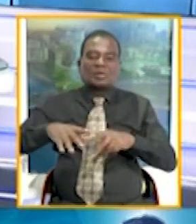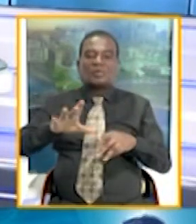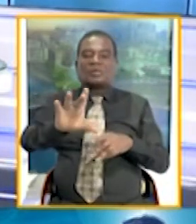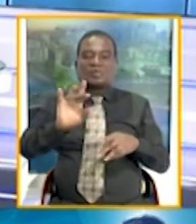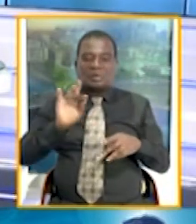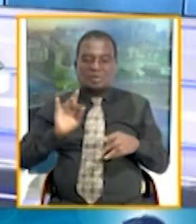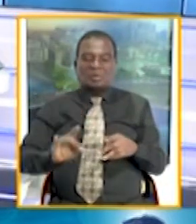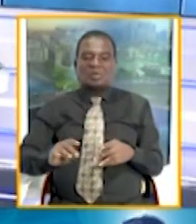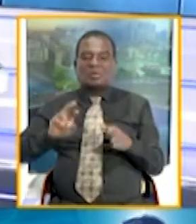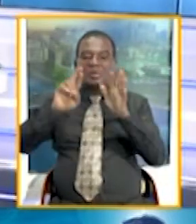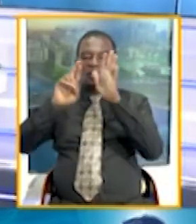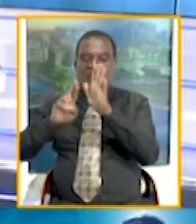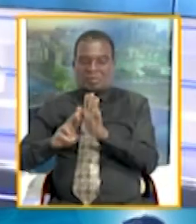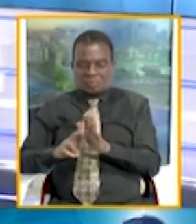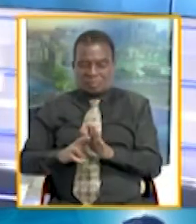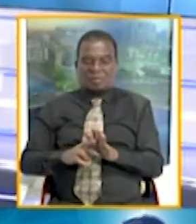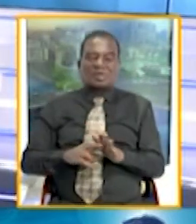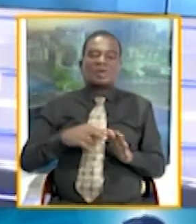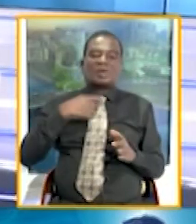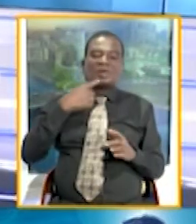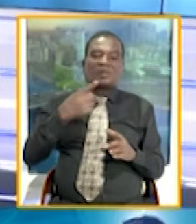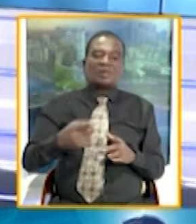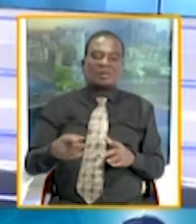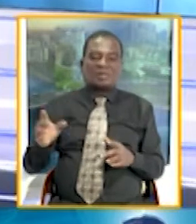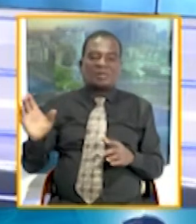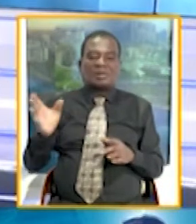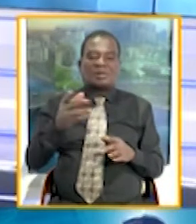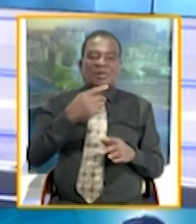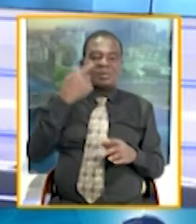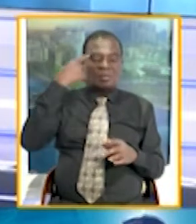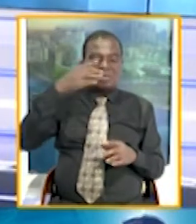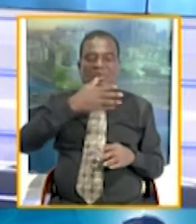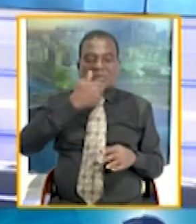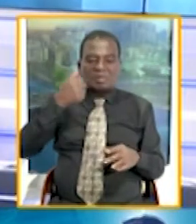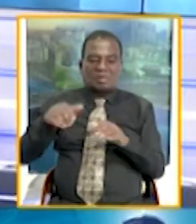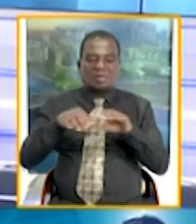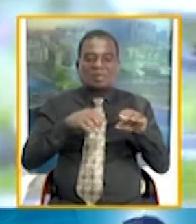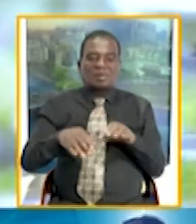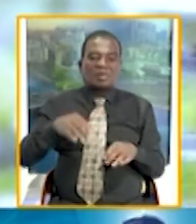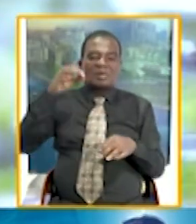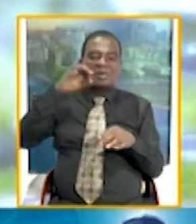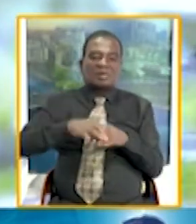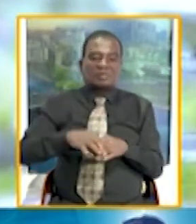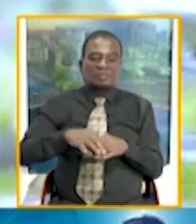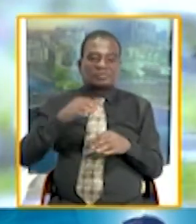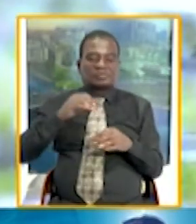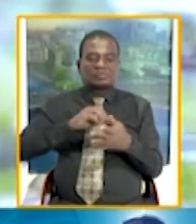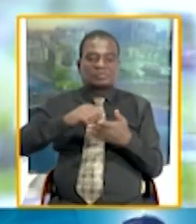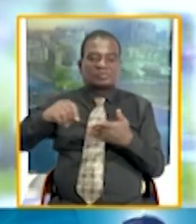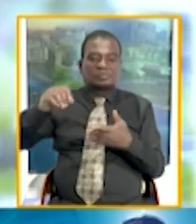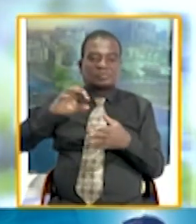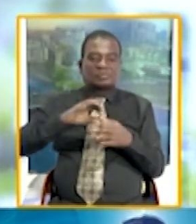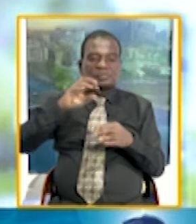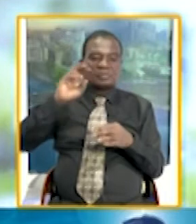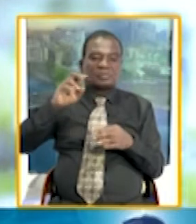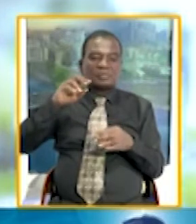l'hémicycle. Un processus répétitif qu'il convient de passer au peigne fin pour un meilleur déroulement. Dans ce focus de la rédaction de